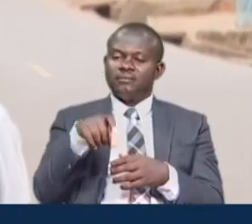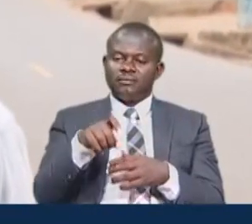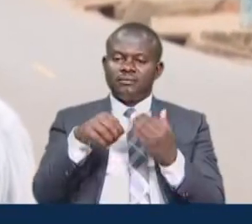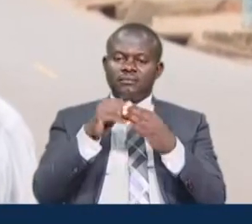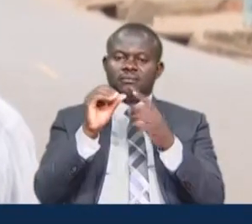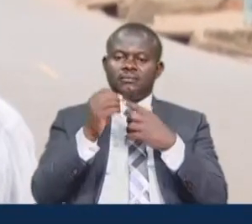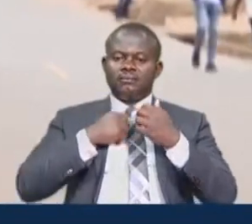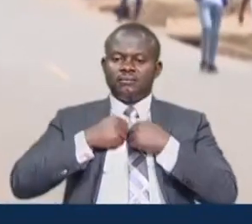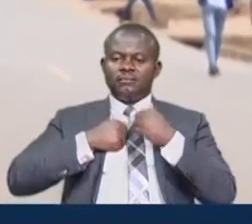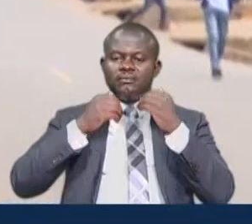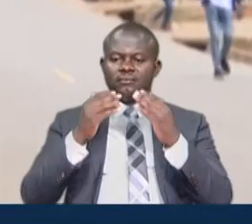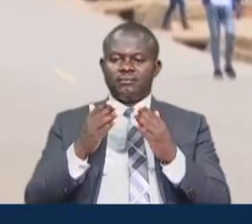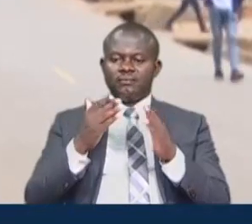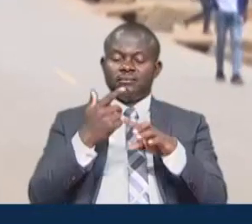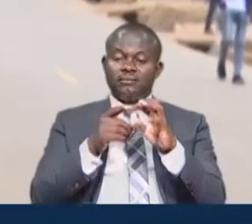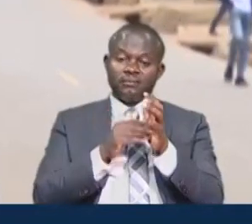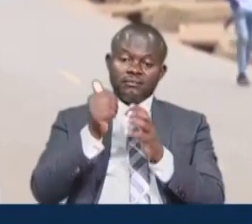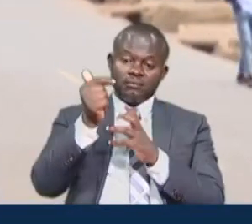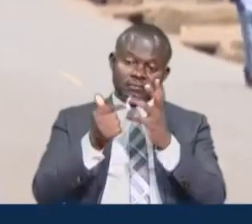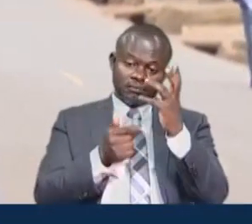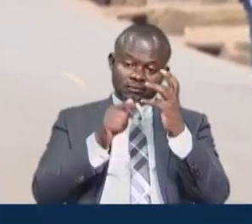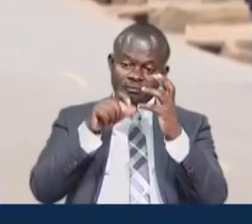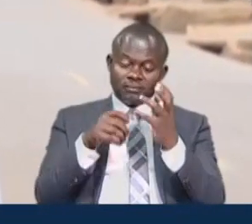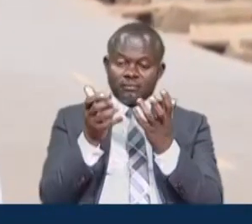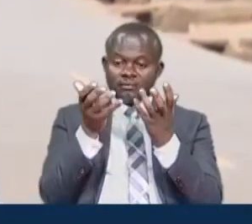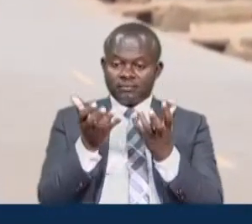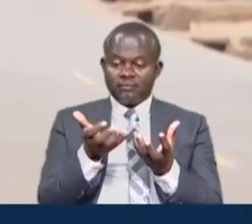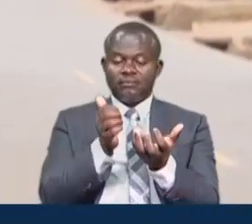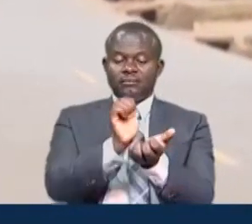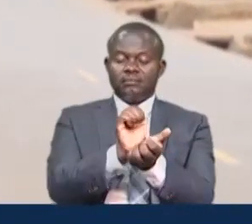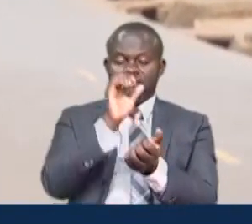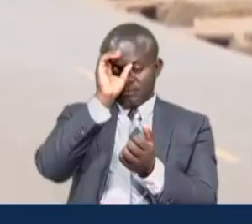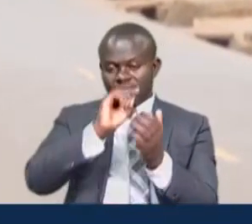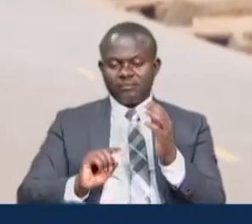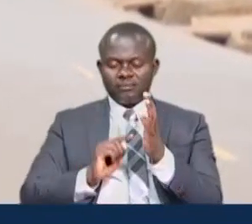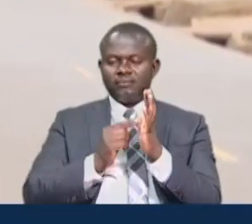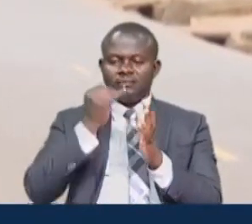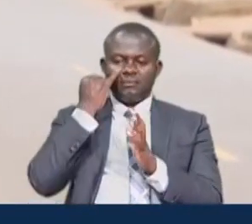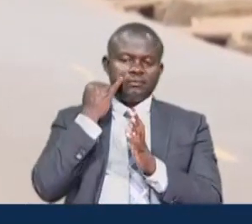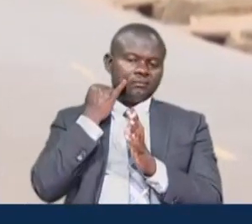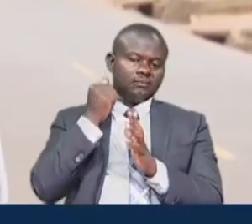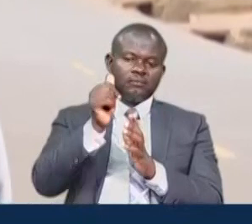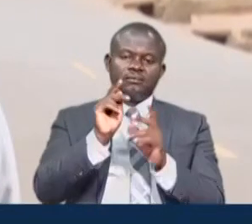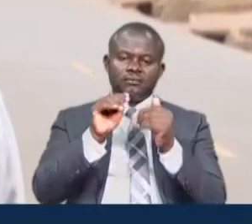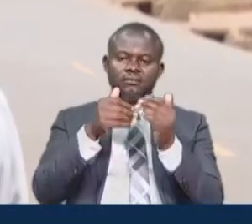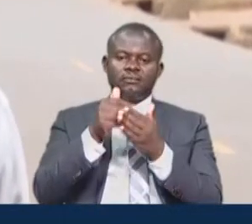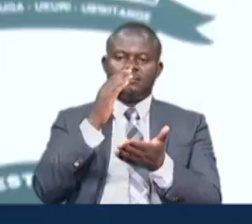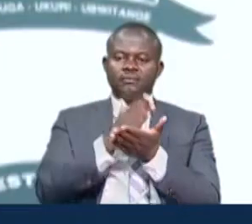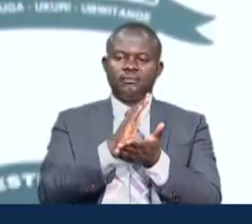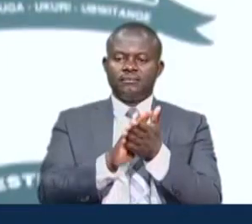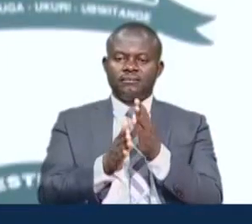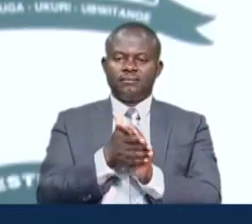muco w'abanyarwanda rwose. Ahubwo icyo kintu bagakwiye no kukiremereza mu bihano bagashaka ingingo iremereye abo bantu ibyo bintu